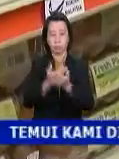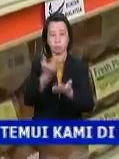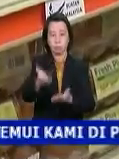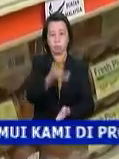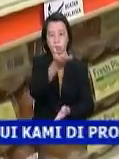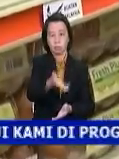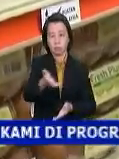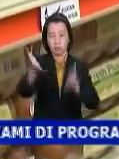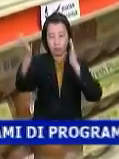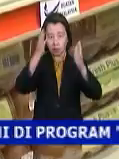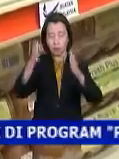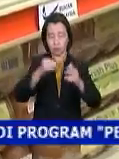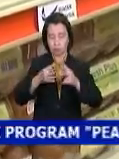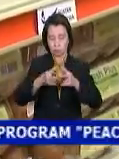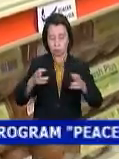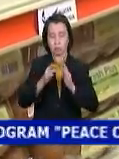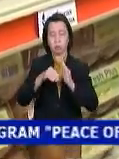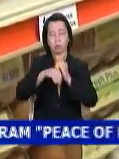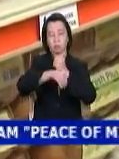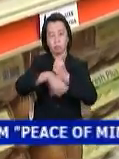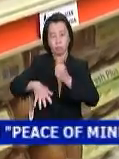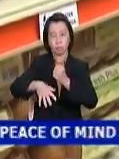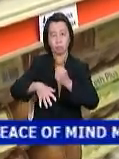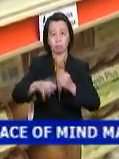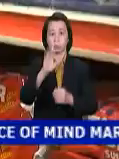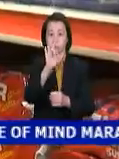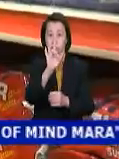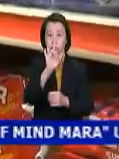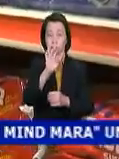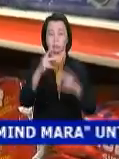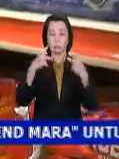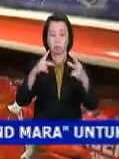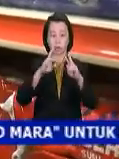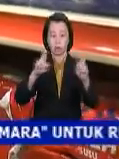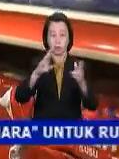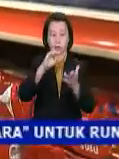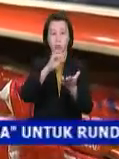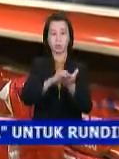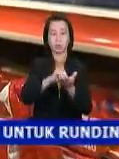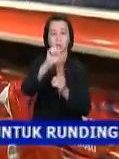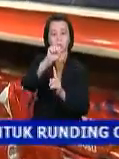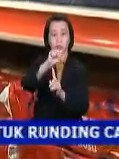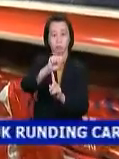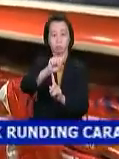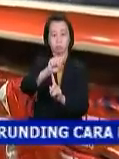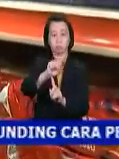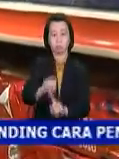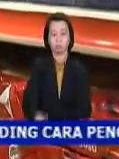barangan Malaysia dan perasmian pembukaan cawangan sebuah pasaraya di Sentul.